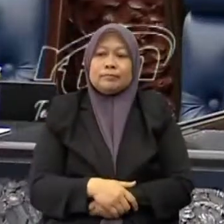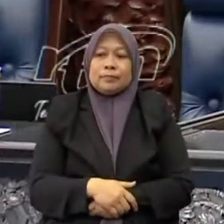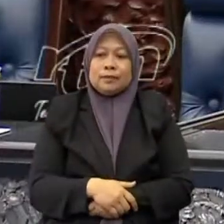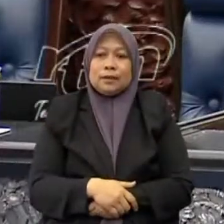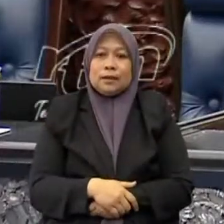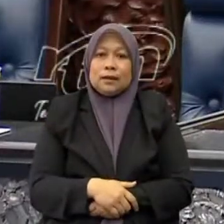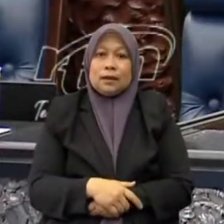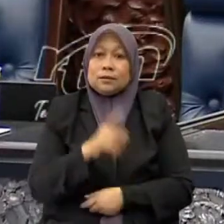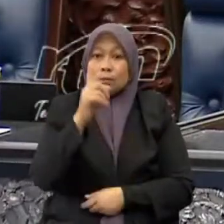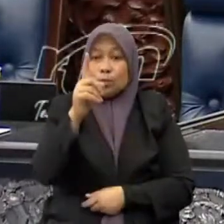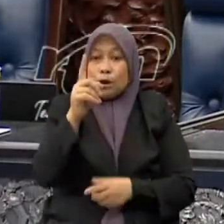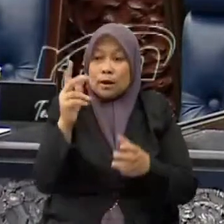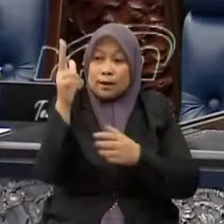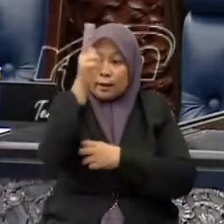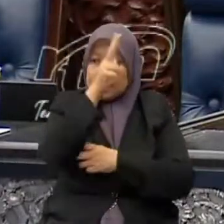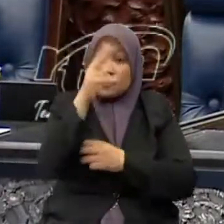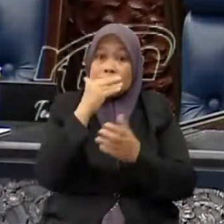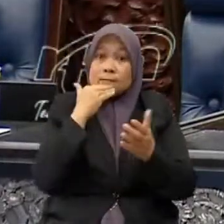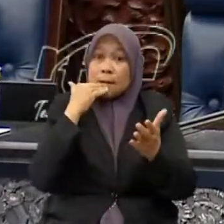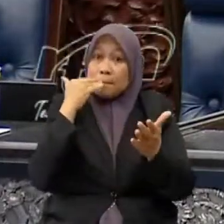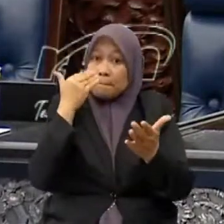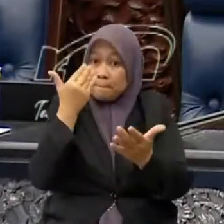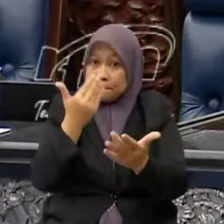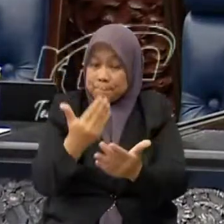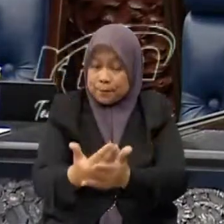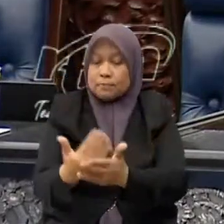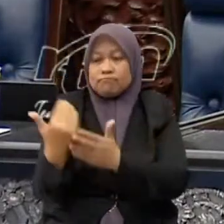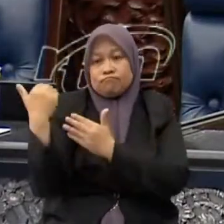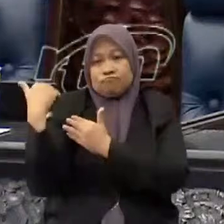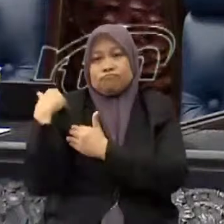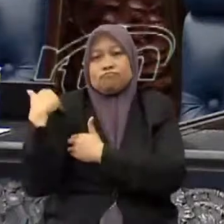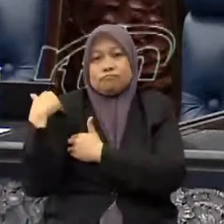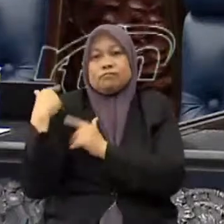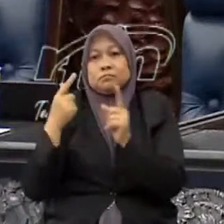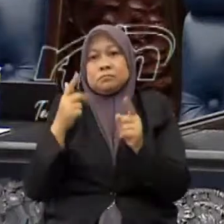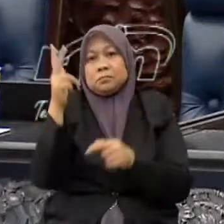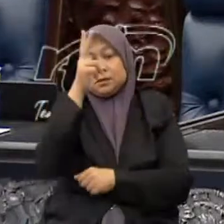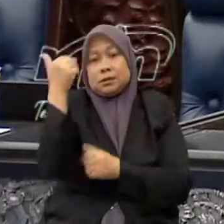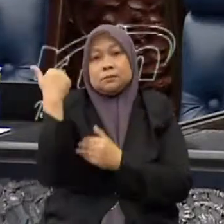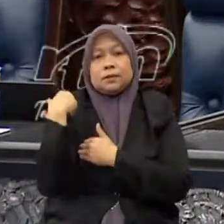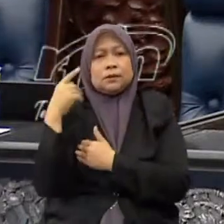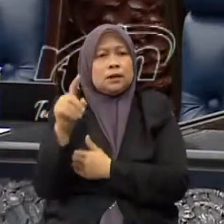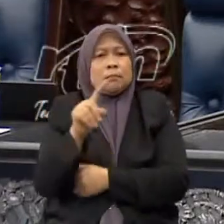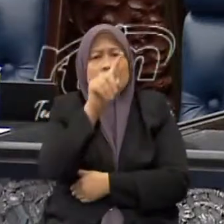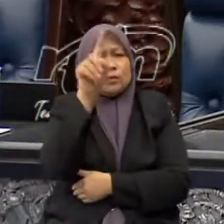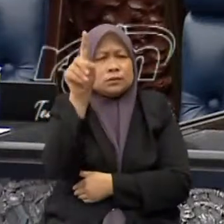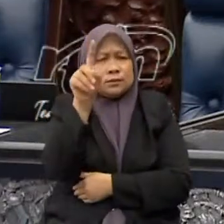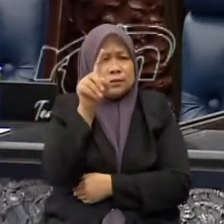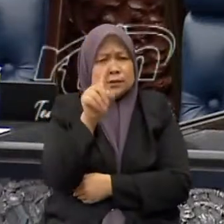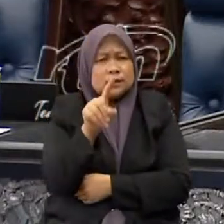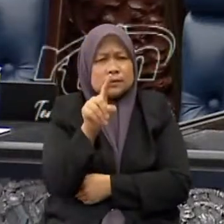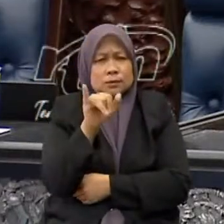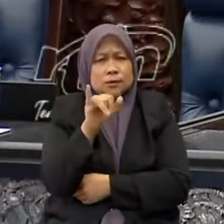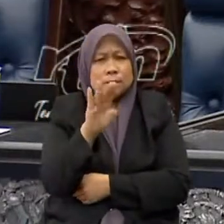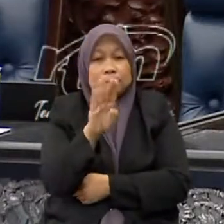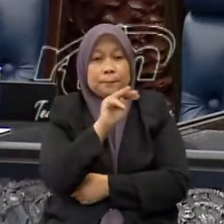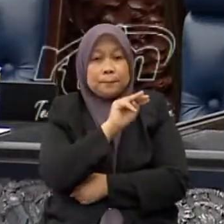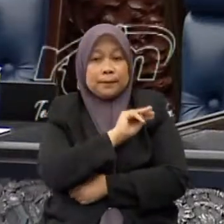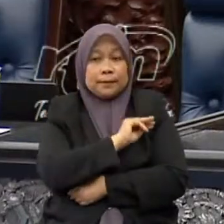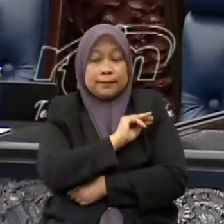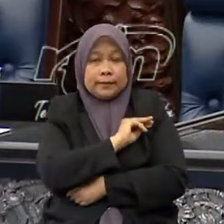Sebuah kerajaan yang baik adalah kerajaan yang bertanggung jawab Saya ingin bertanya kepada yang berhomat